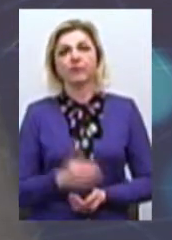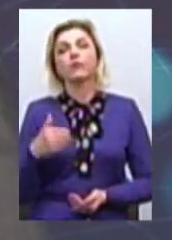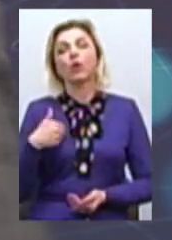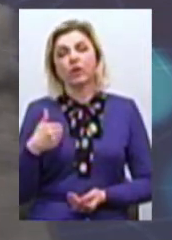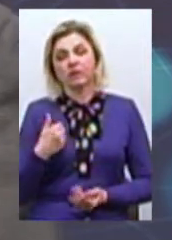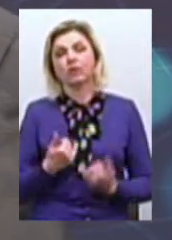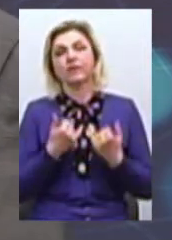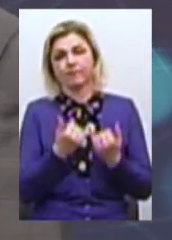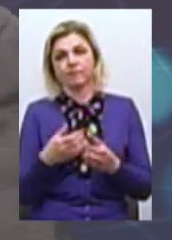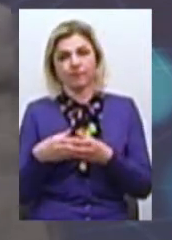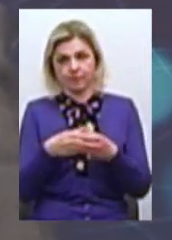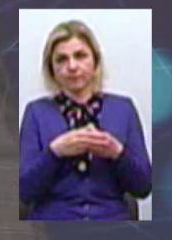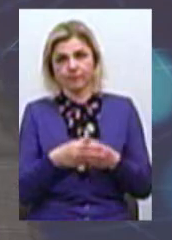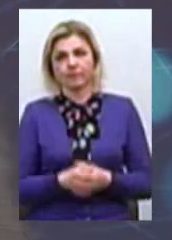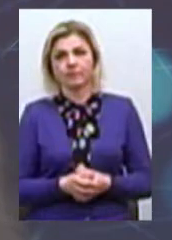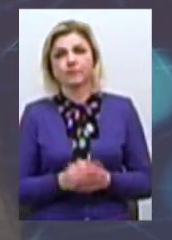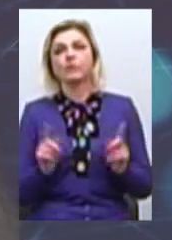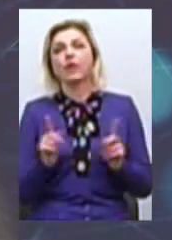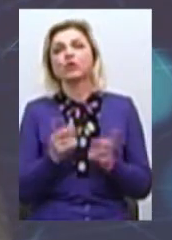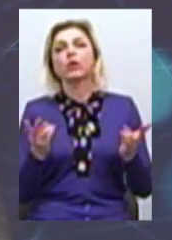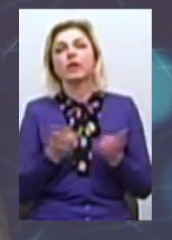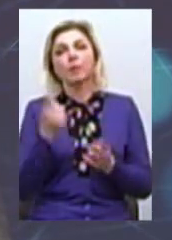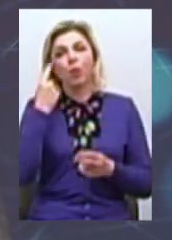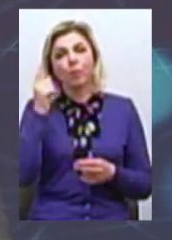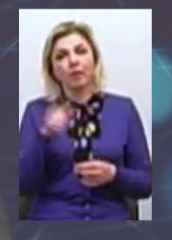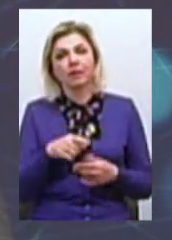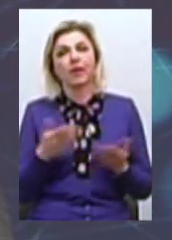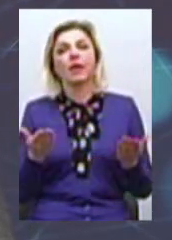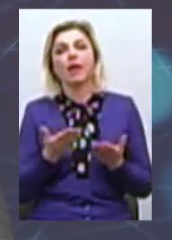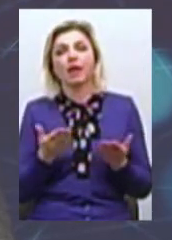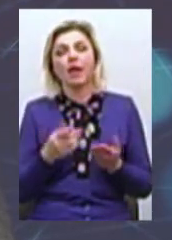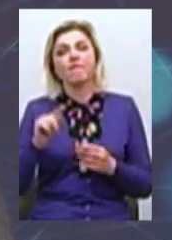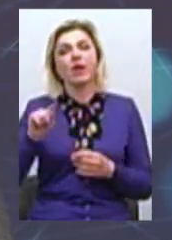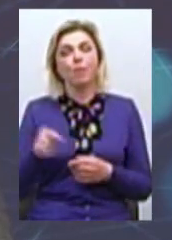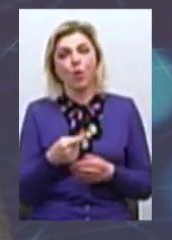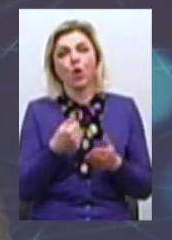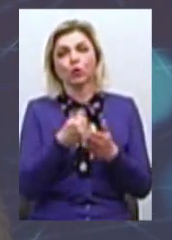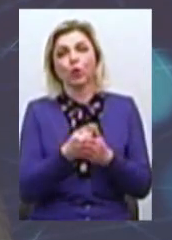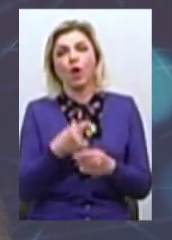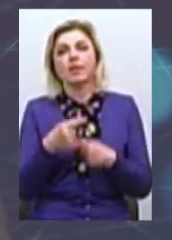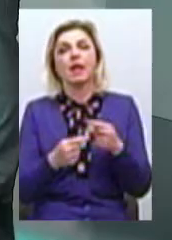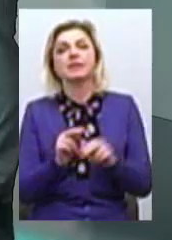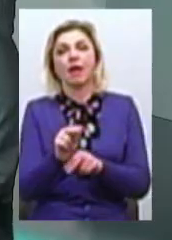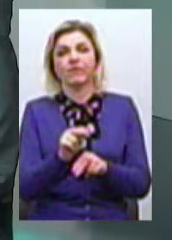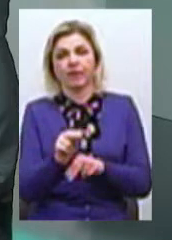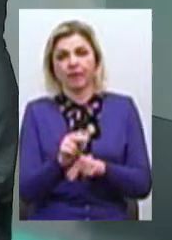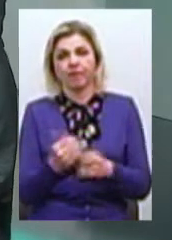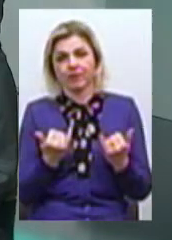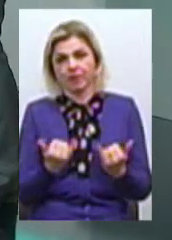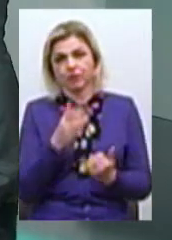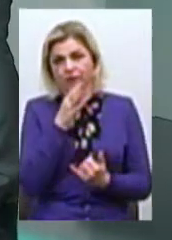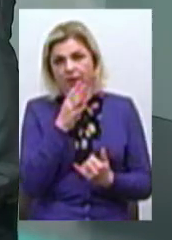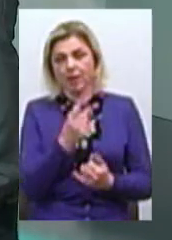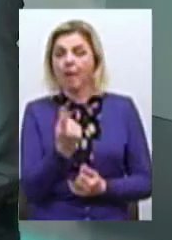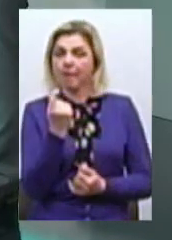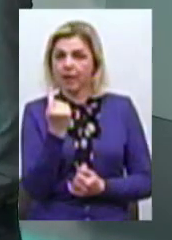для цього, для нашої держави. Я зрозуміла. Що потрібно вміти, які вимоги взагалі до наставників на даний час? Ну, по-перше,